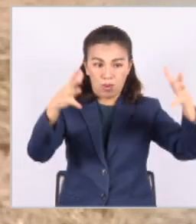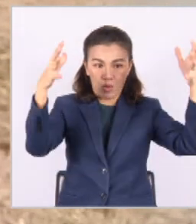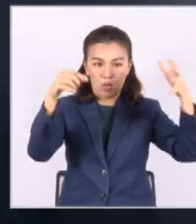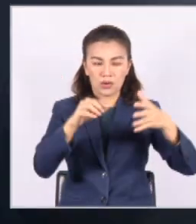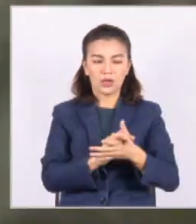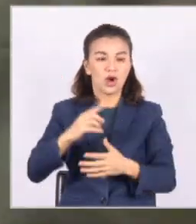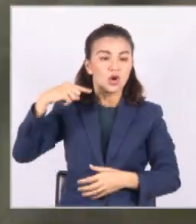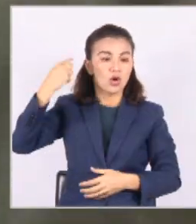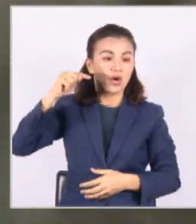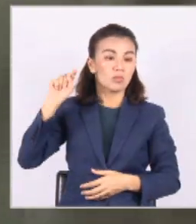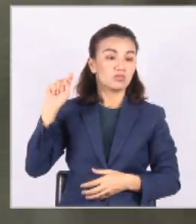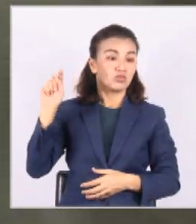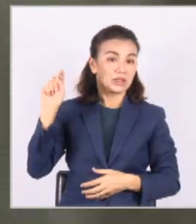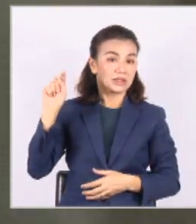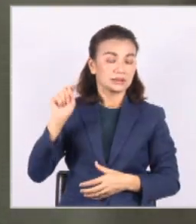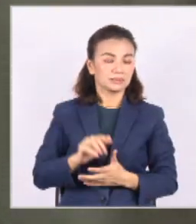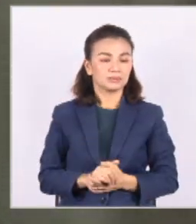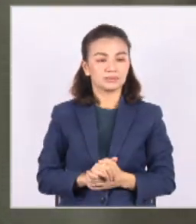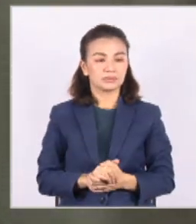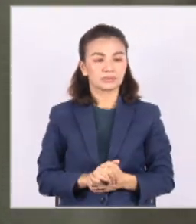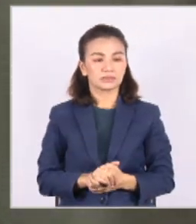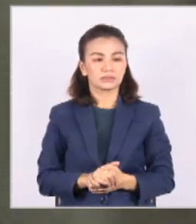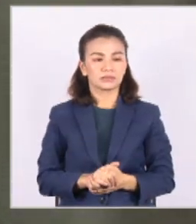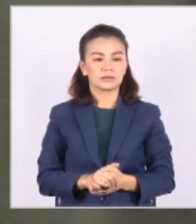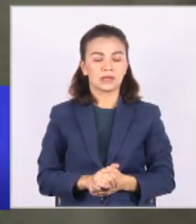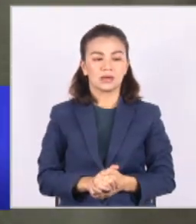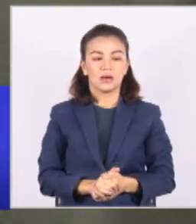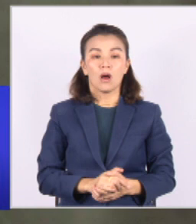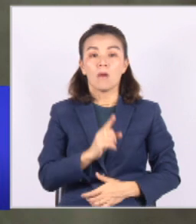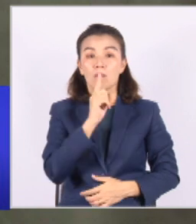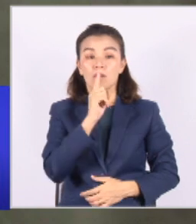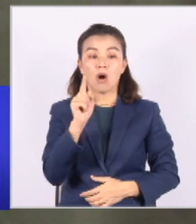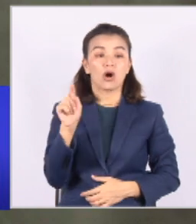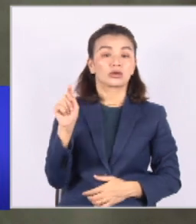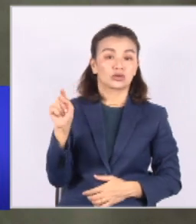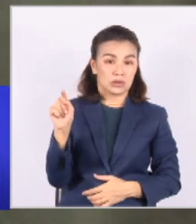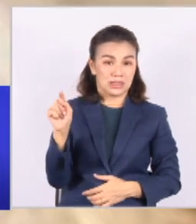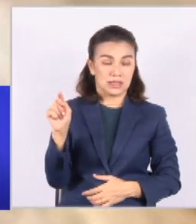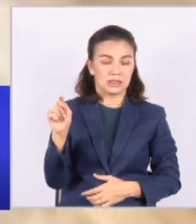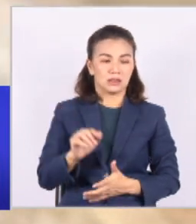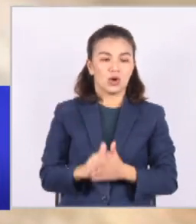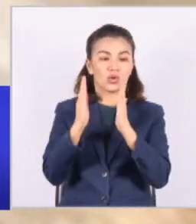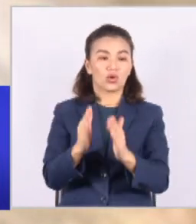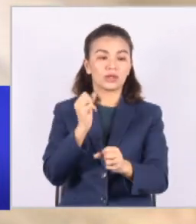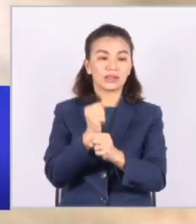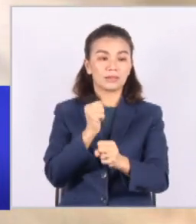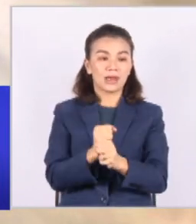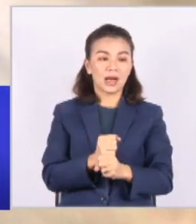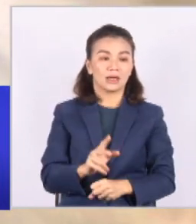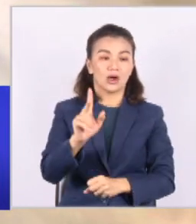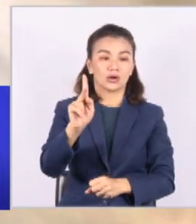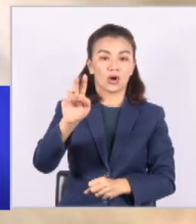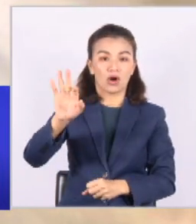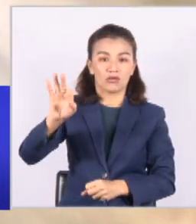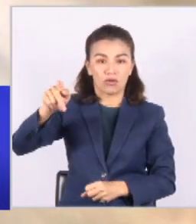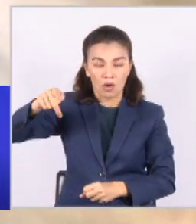คนึงนิดวินัยพาณิชเนี่ยชี้จุดให้ดูนะคะบอกว่าจุดนี้เนี่ยเจ้าหน้าที่การไฟฟ้าเขามาขยายแนวเขตเสาไฟริม